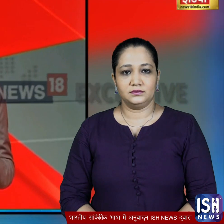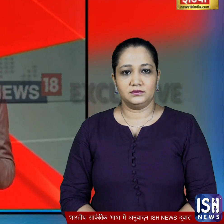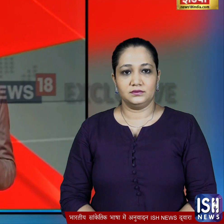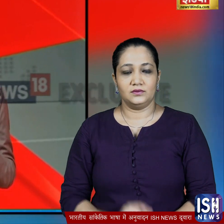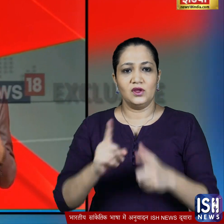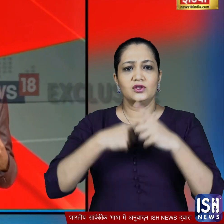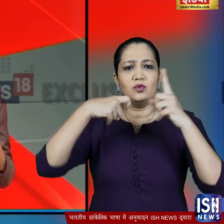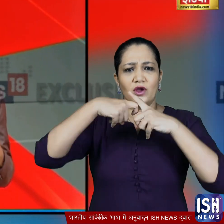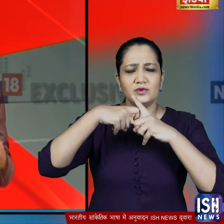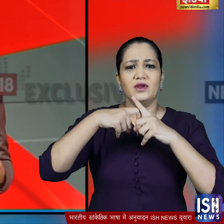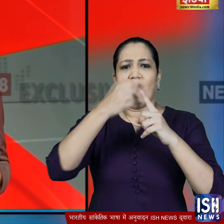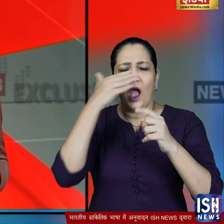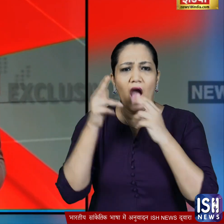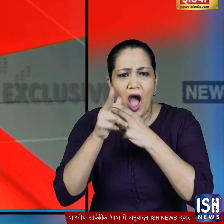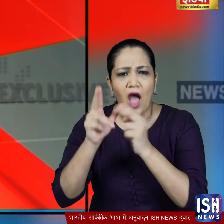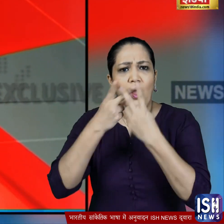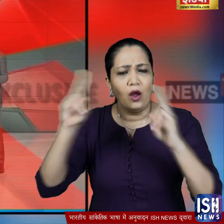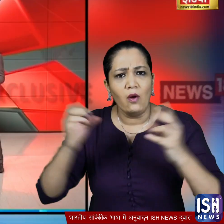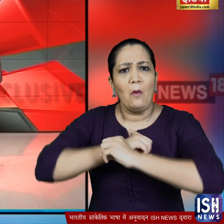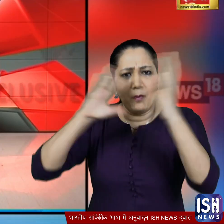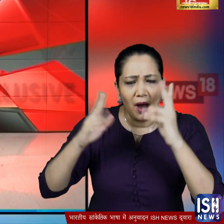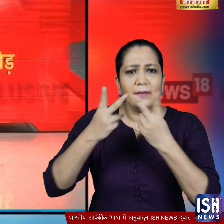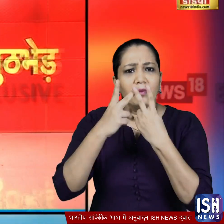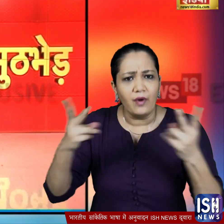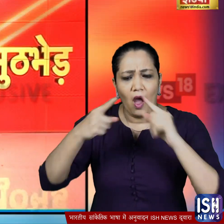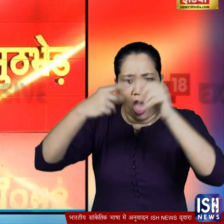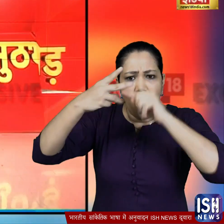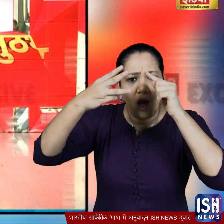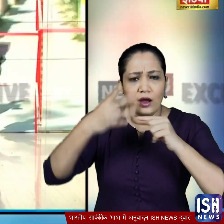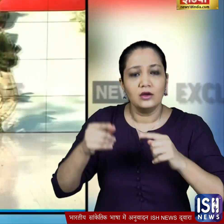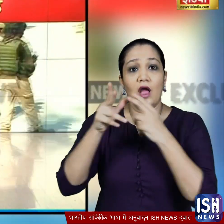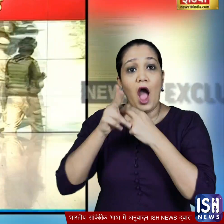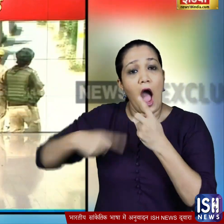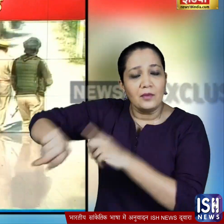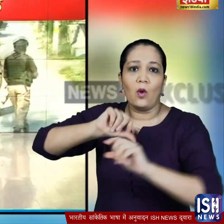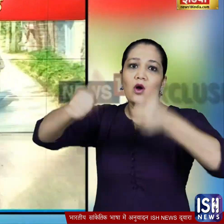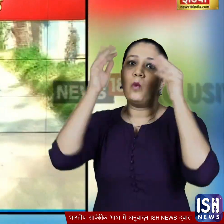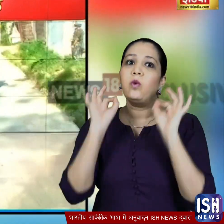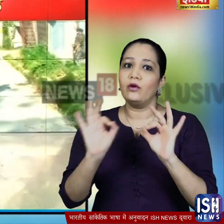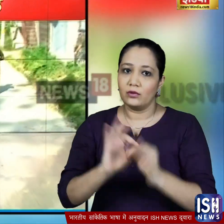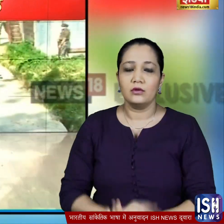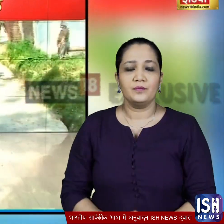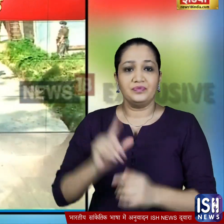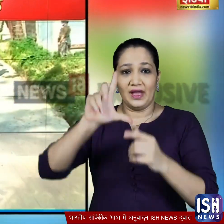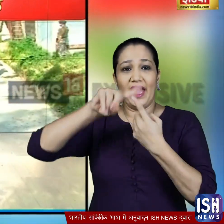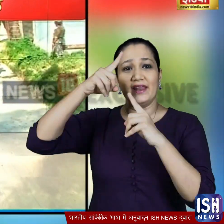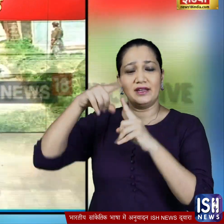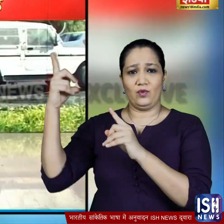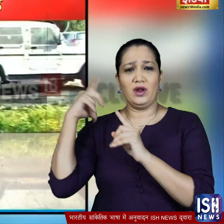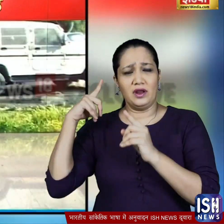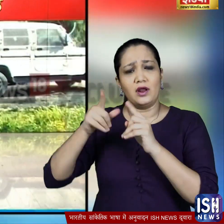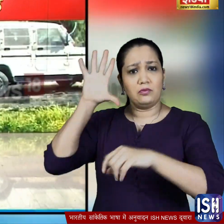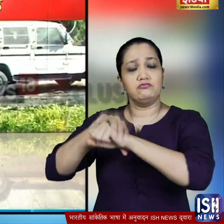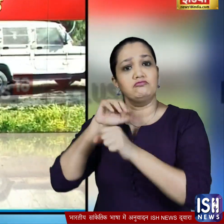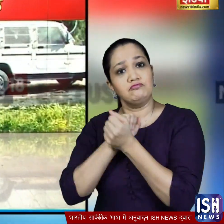जम्मू कश्मीर में एक के बाद एक हो रही आतंकी घटनाओं के बीच सुरक्षा बल को एक बड़ी कामयाबी मिली जब लश्कर के एक कमांडर को गिरफ्तार किया गया।